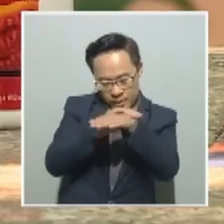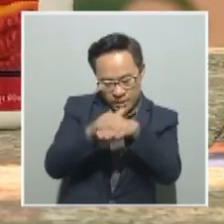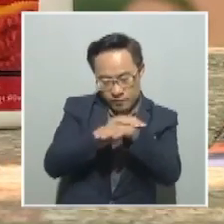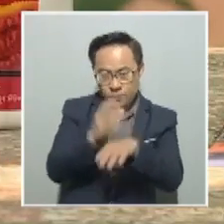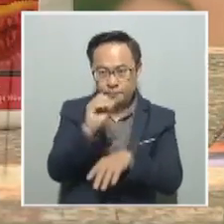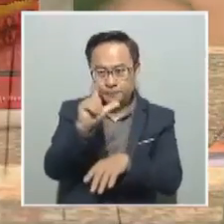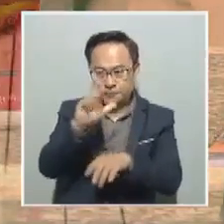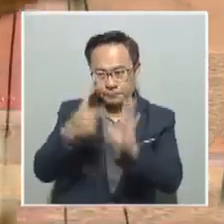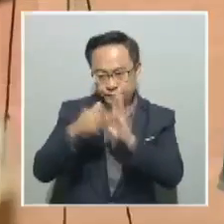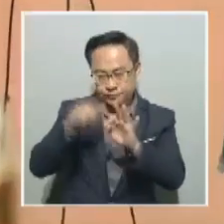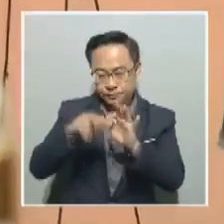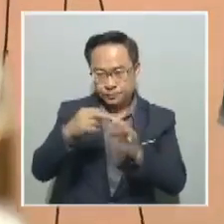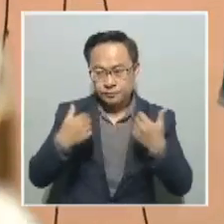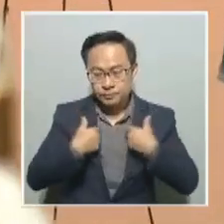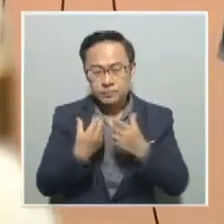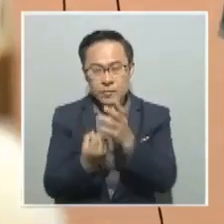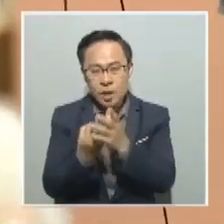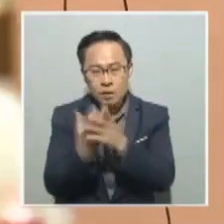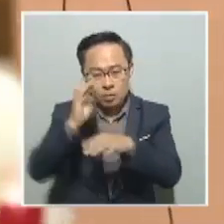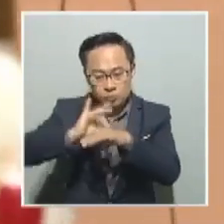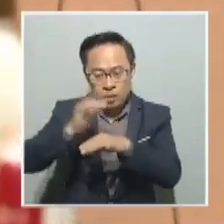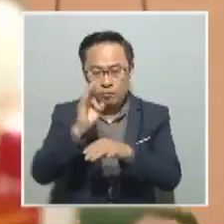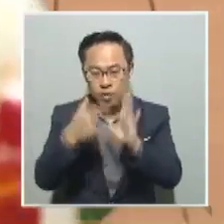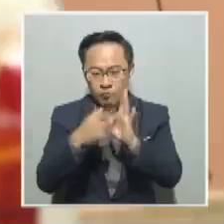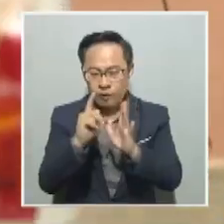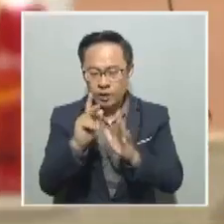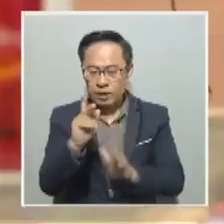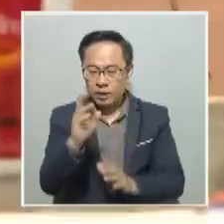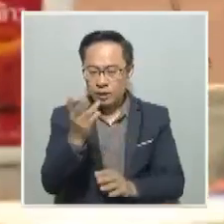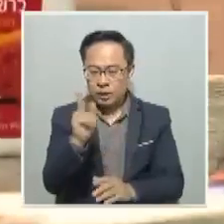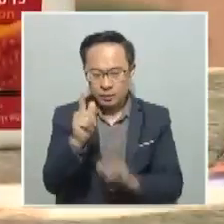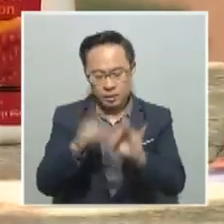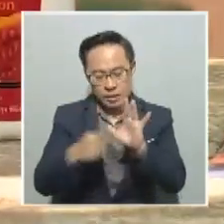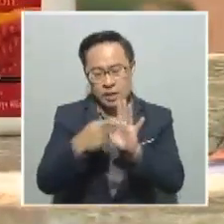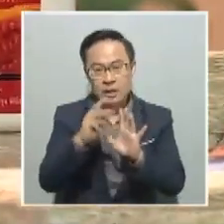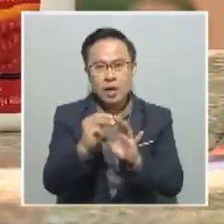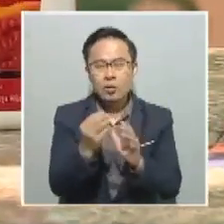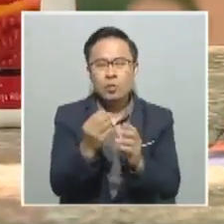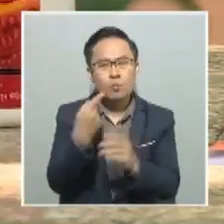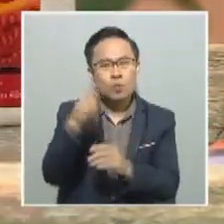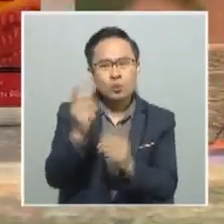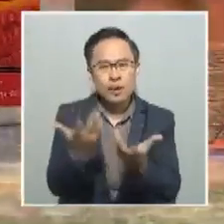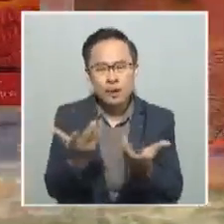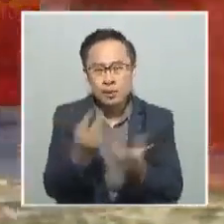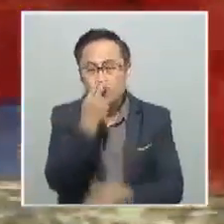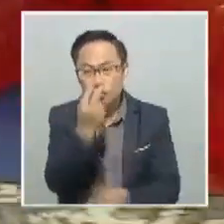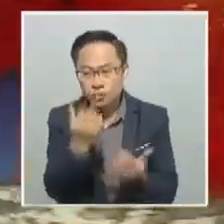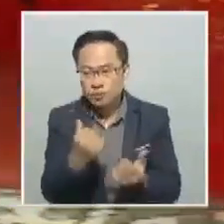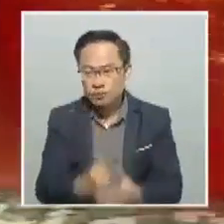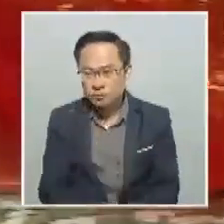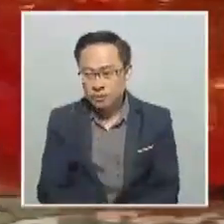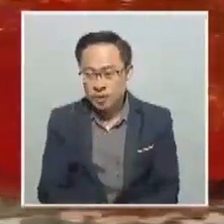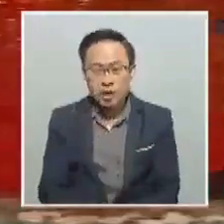ลกกันนิดนึงไหมฮะ ได้ค่ะว่าสมุนไพรฟักข้าวของเราเนี่ยเขามีสรรพคุณอะไรบ้างไปชมกันเลยค่ะ